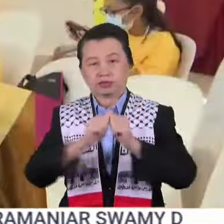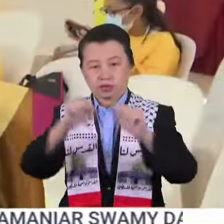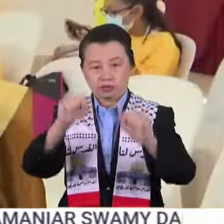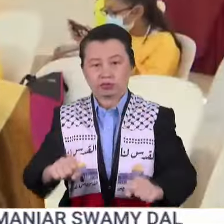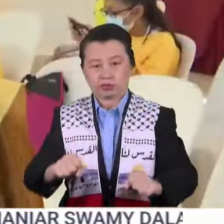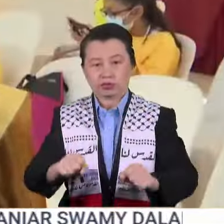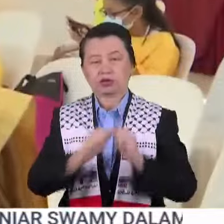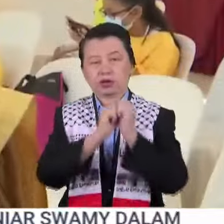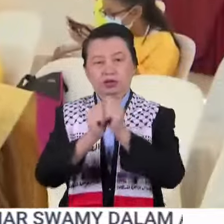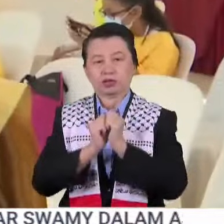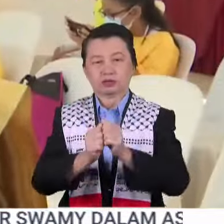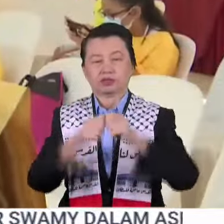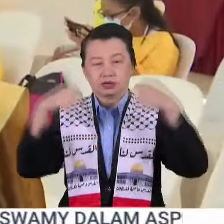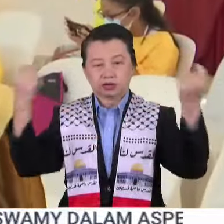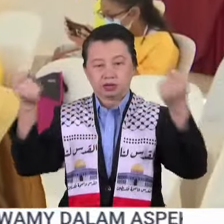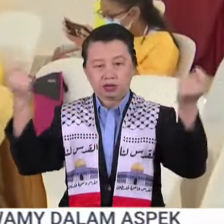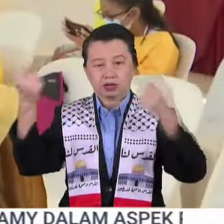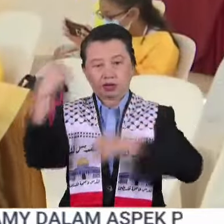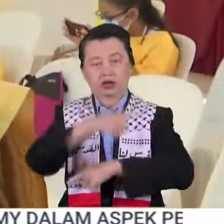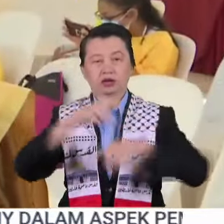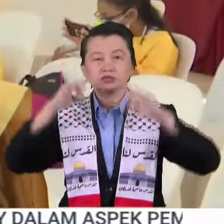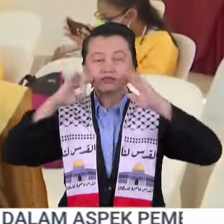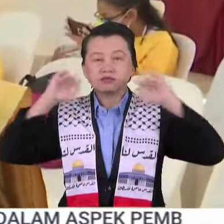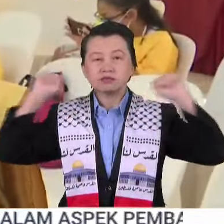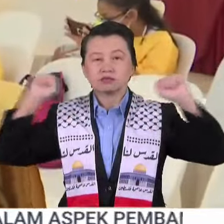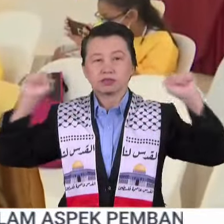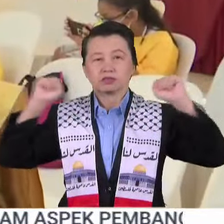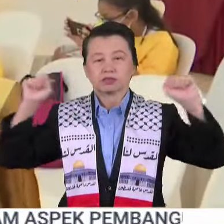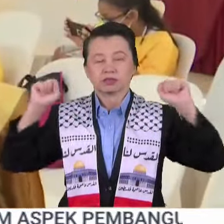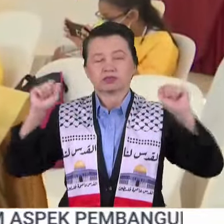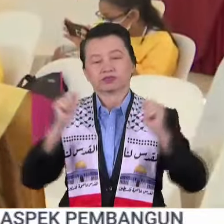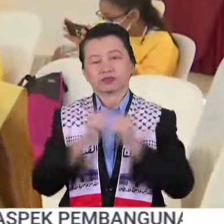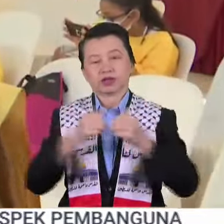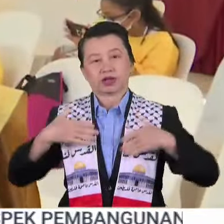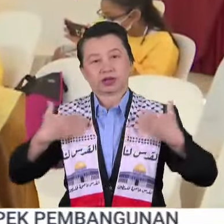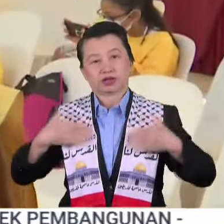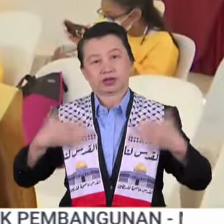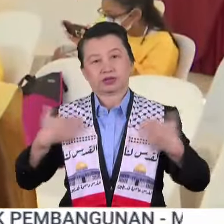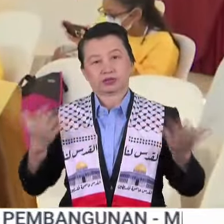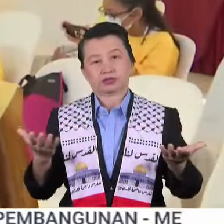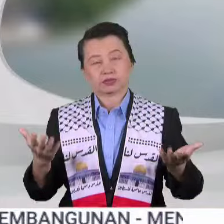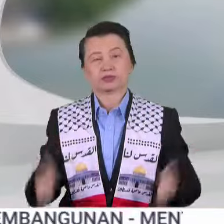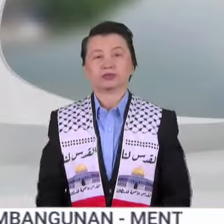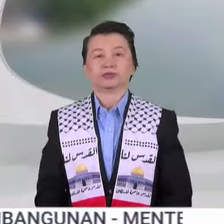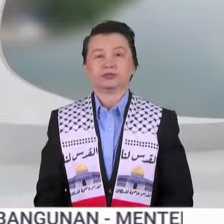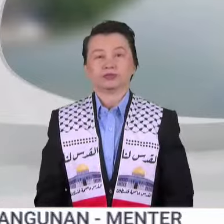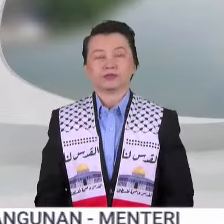boleh bersama-sama sambut Thai Pusam dengan gembira.